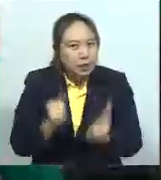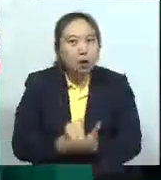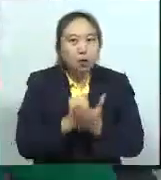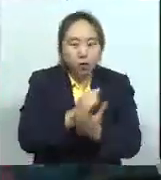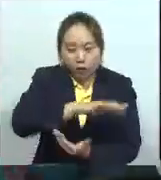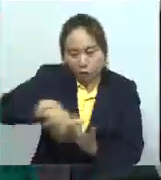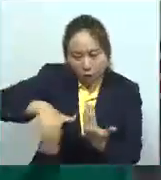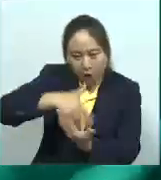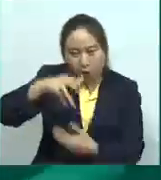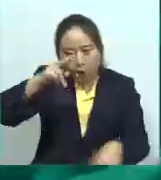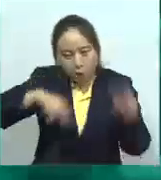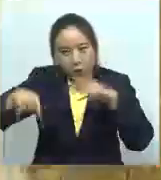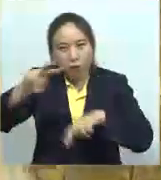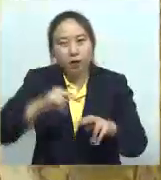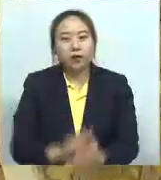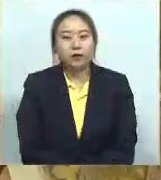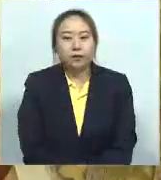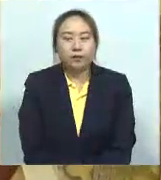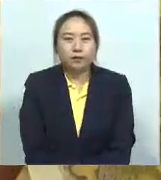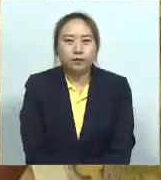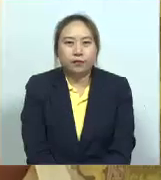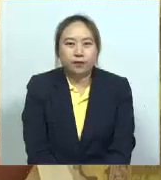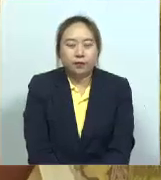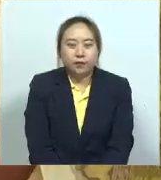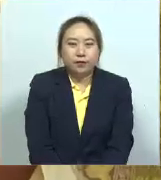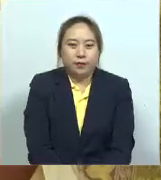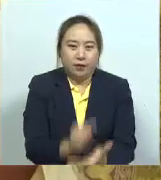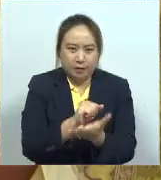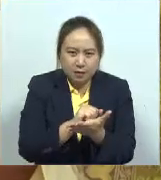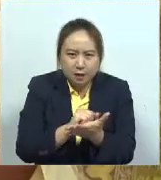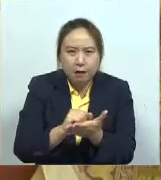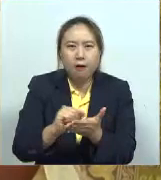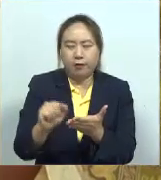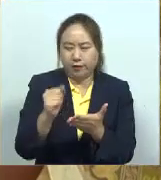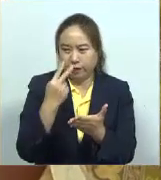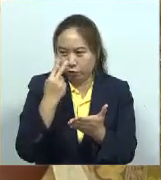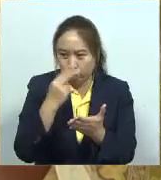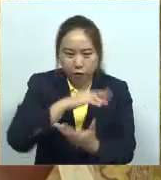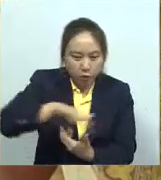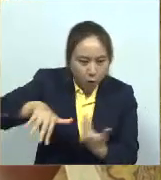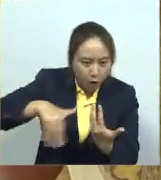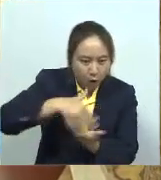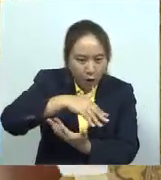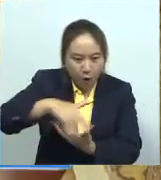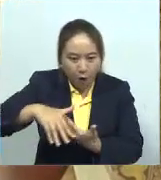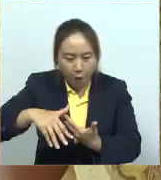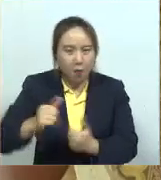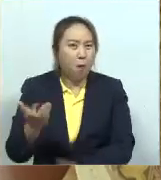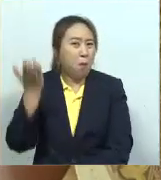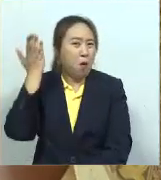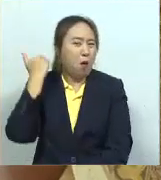าสิ่งแวดล้อม ความสะอาดสะอ้านครับความเปลี่ยนแปลงของสภาพแวดล้อมนี่สะอาดกว่าเมื่อก่อนม